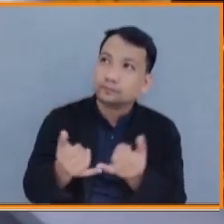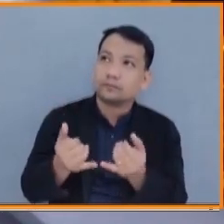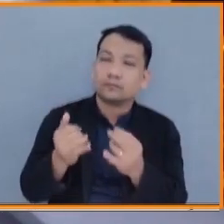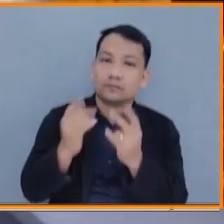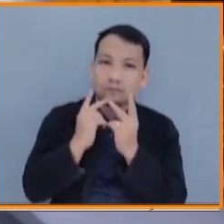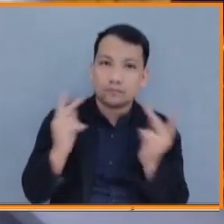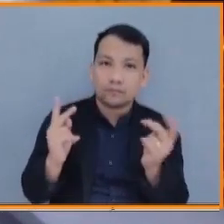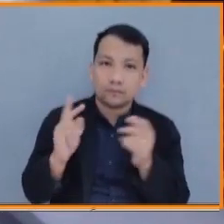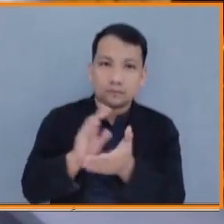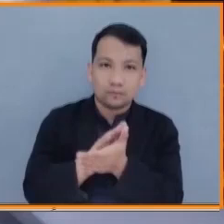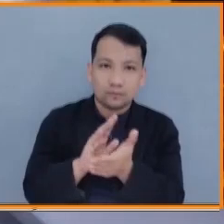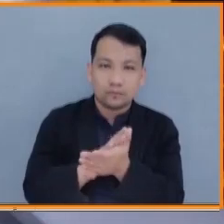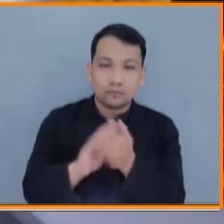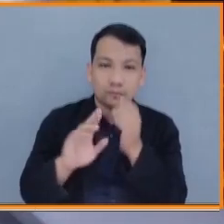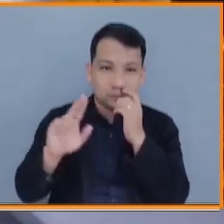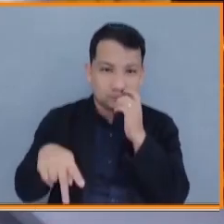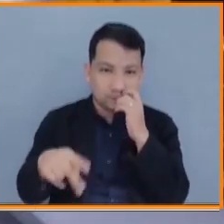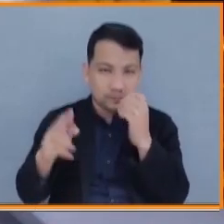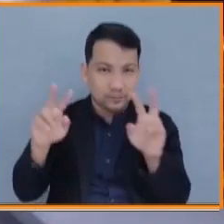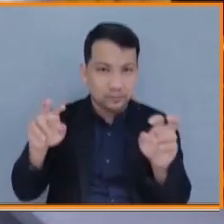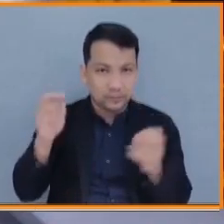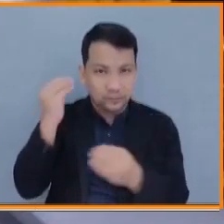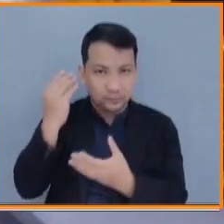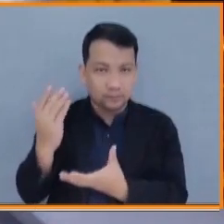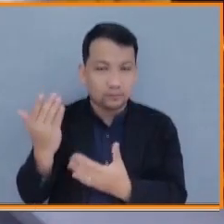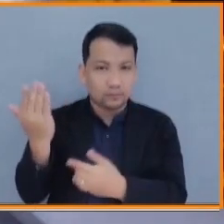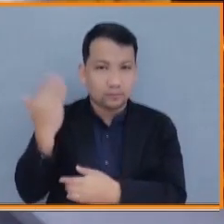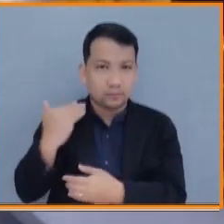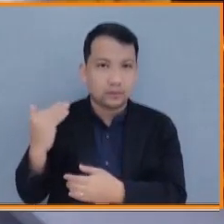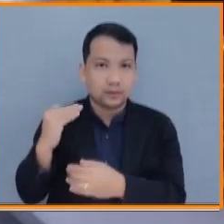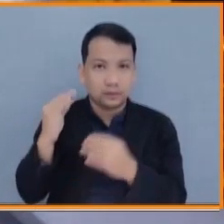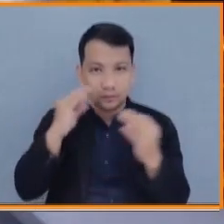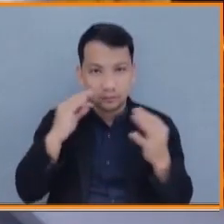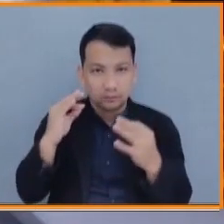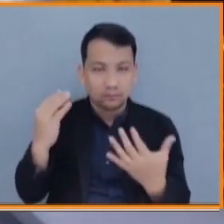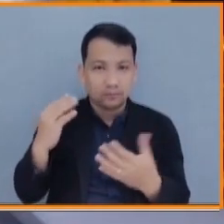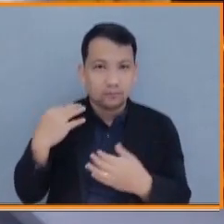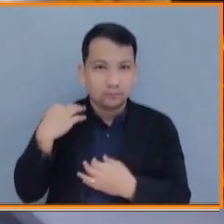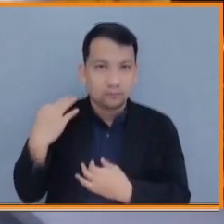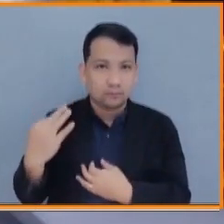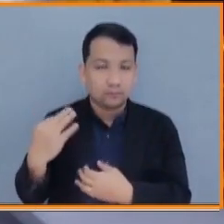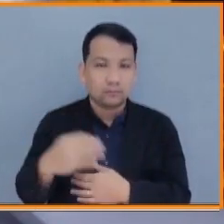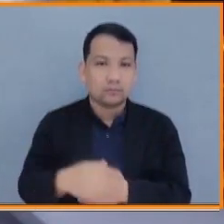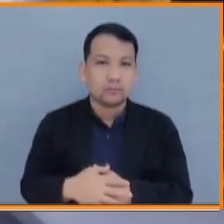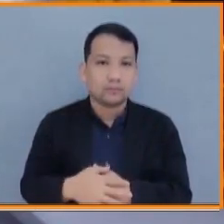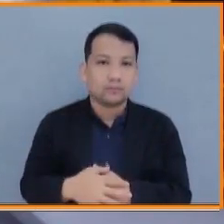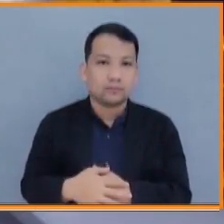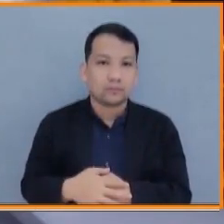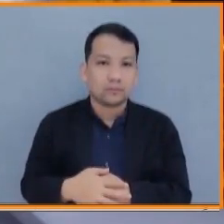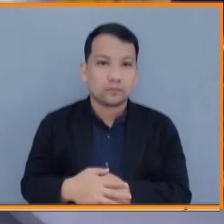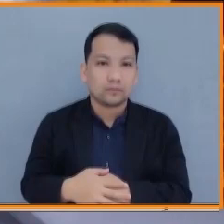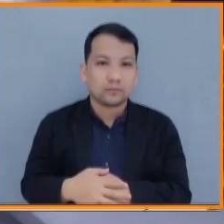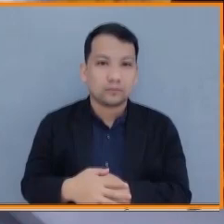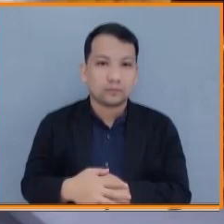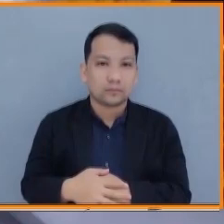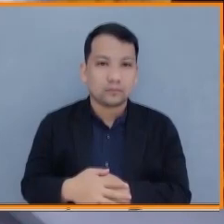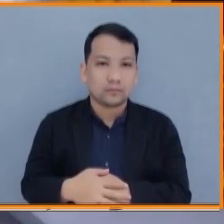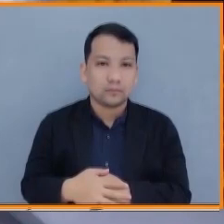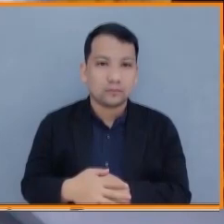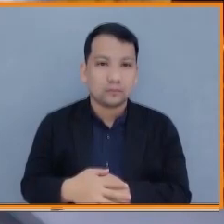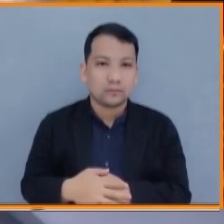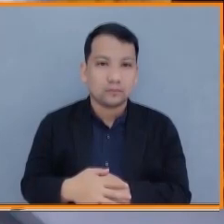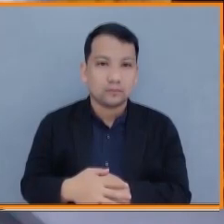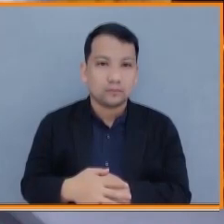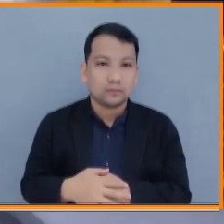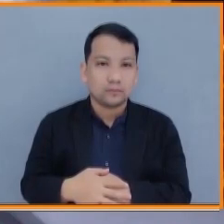universities may mga tinatawag time mandatory drug test of voluntary drug test yung resulta ng